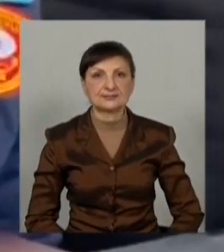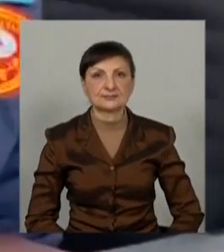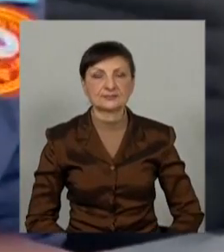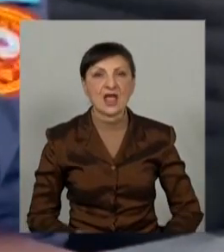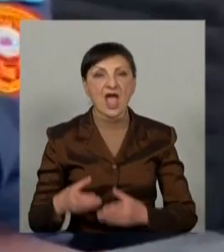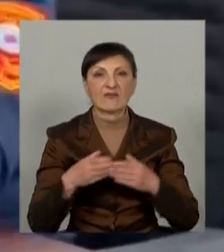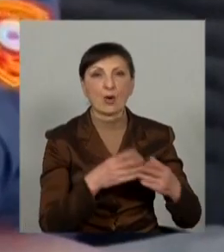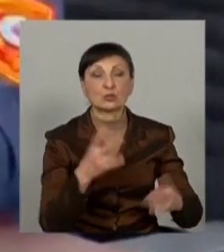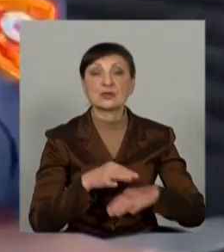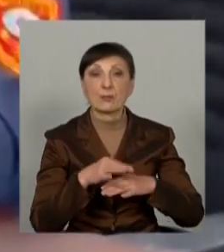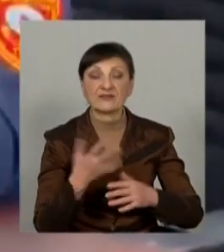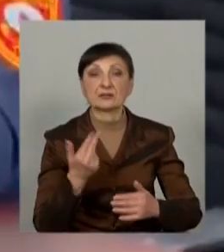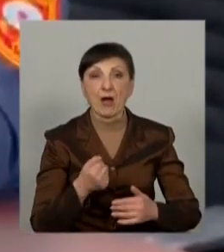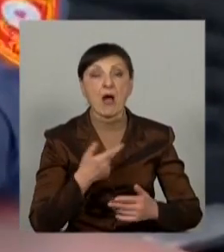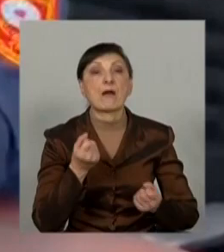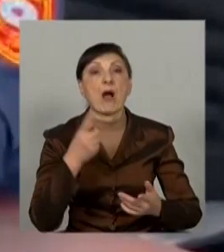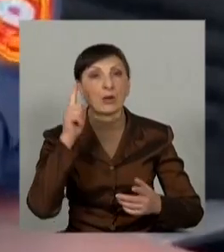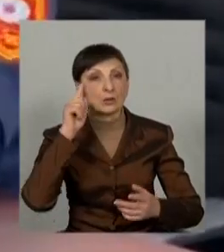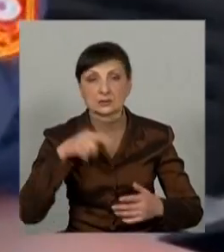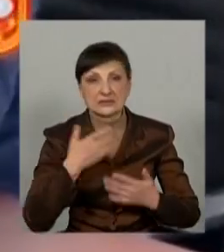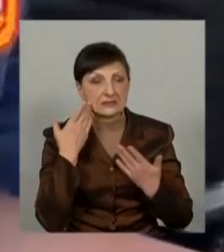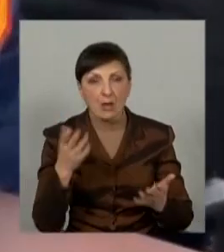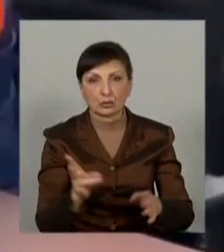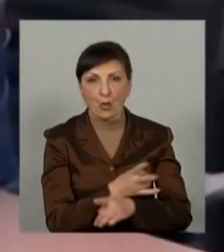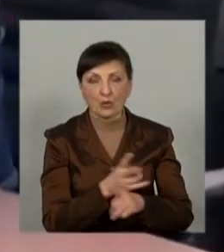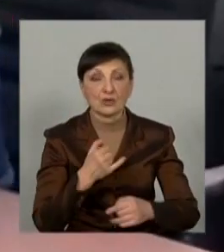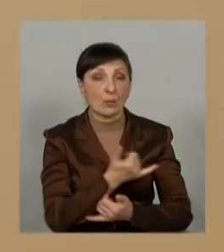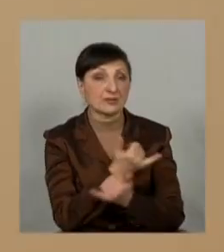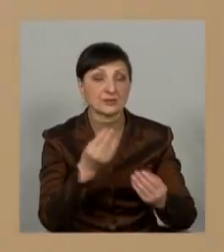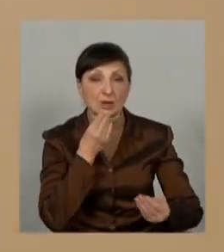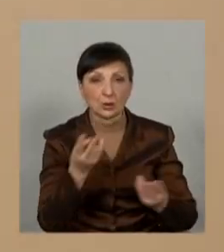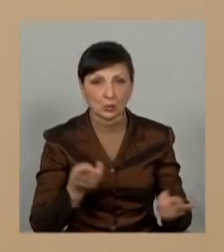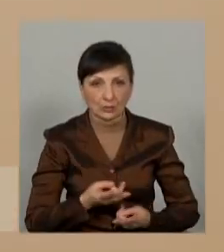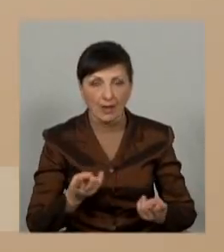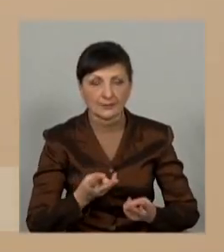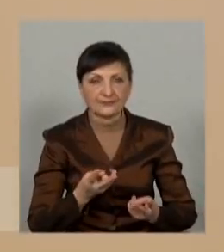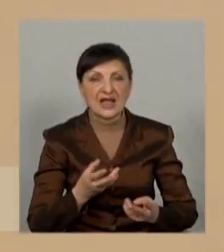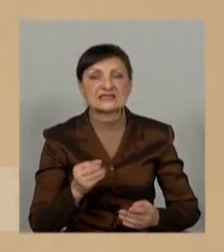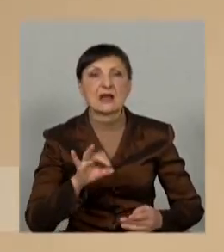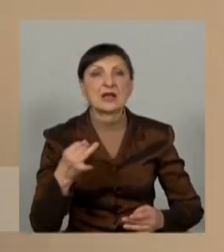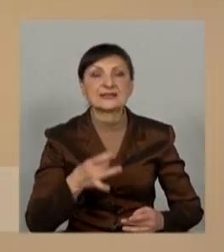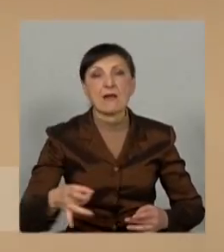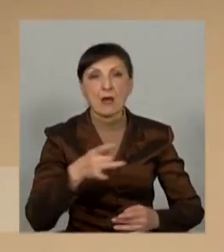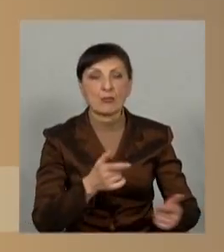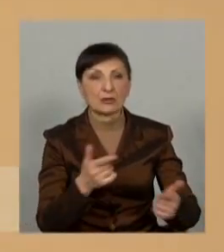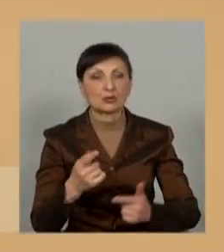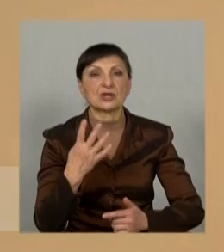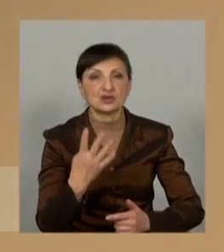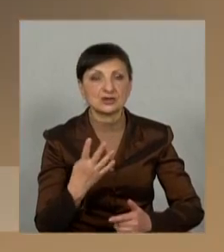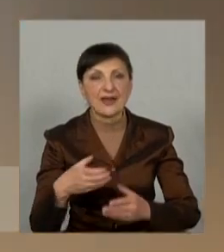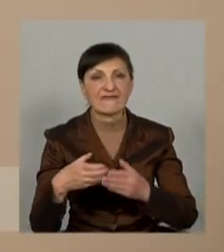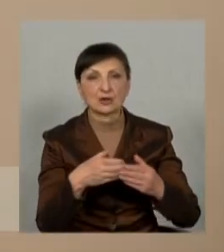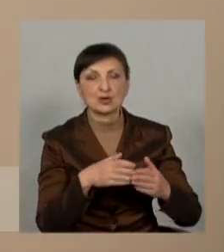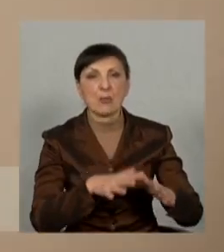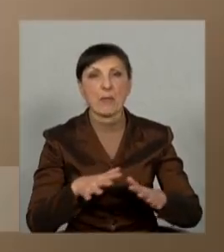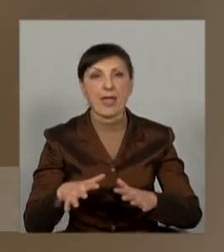Эвакуацию надо провести. Мы ведь не знаем, как будет ночью. Затем их нужно обеспечить едой. Только в Сауранском районе подготовили 4